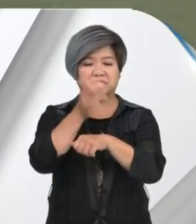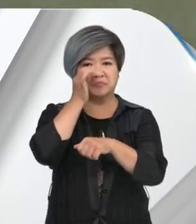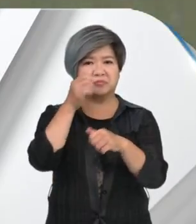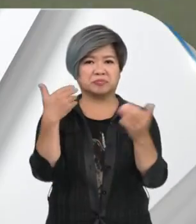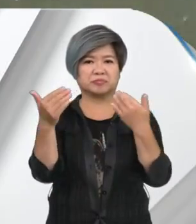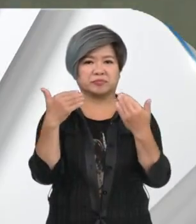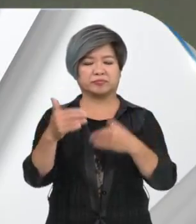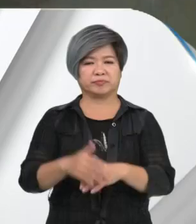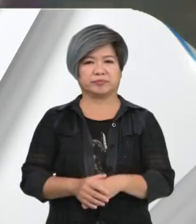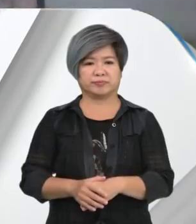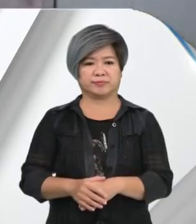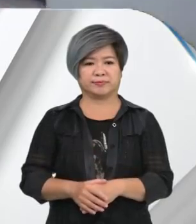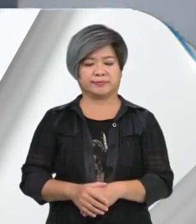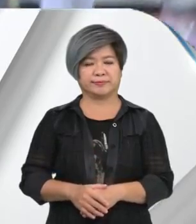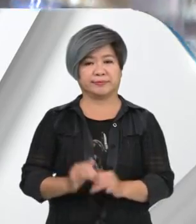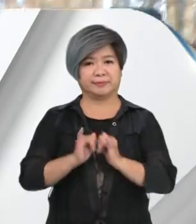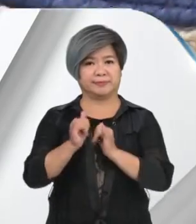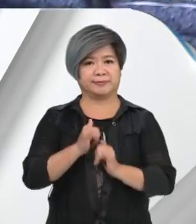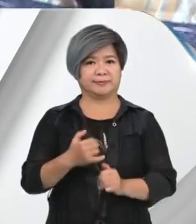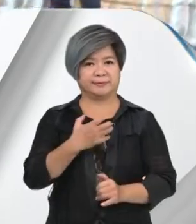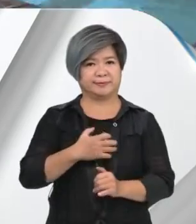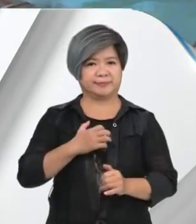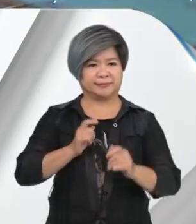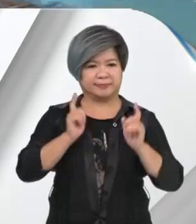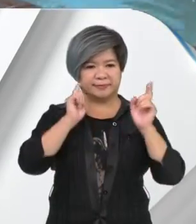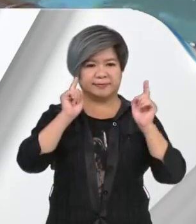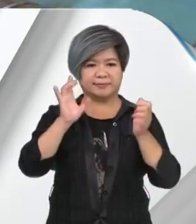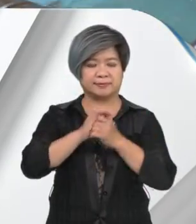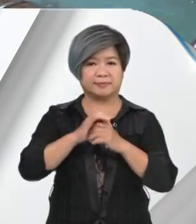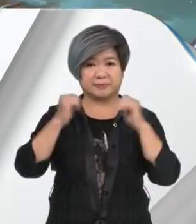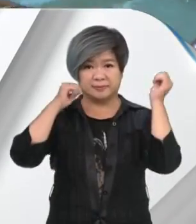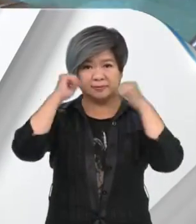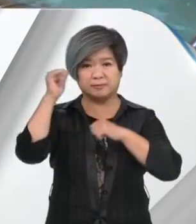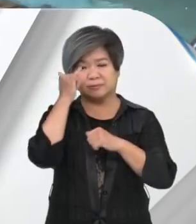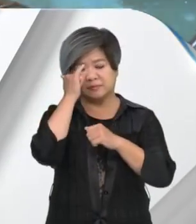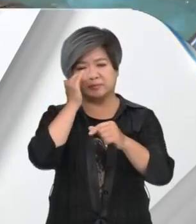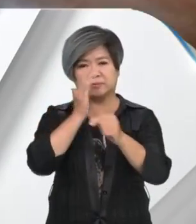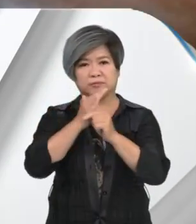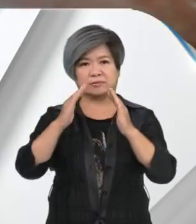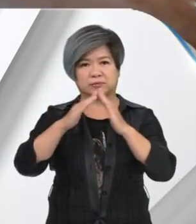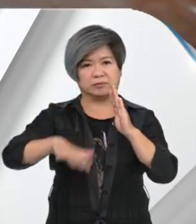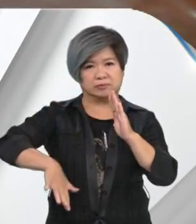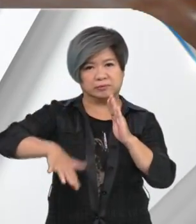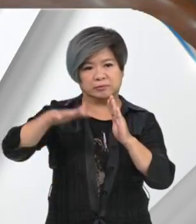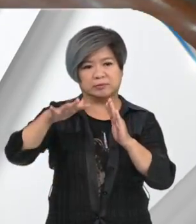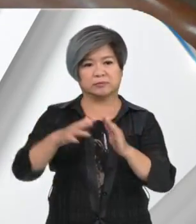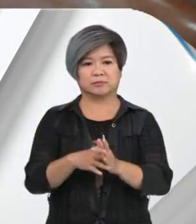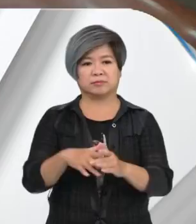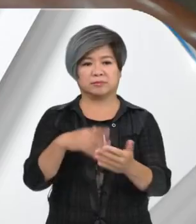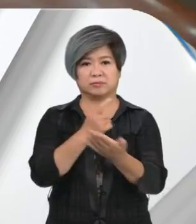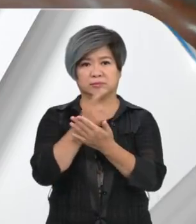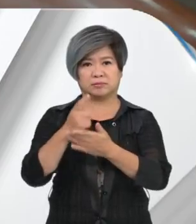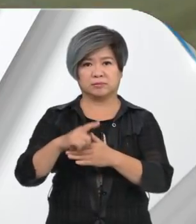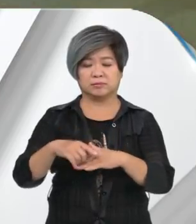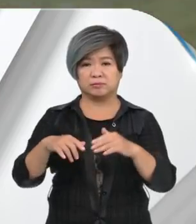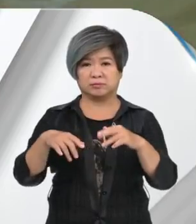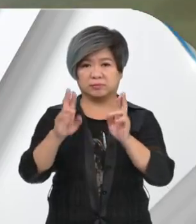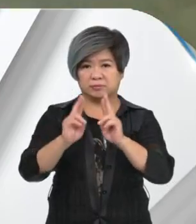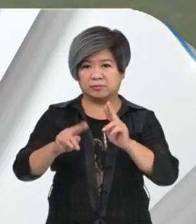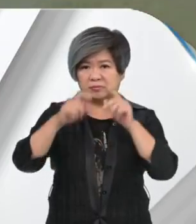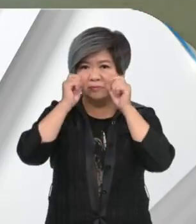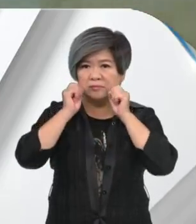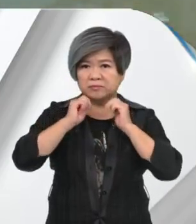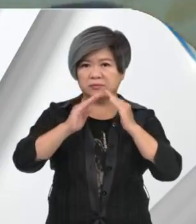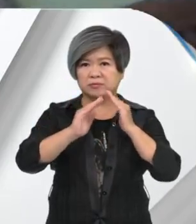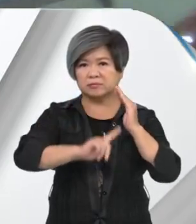今年怪烟上连连，因为打造环台水幕，太水路淹过古业物嘅，使得所有嘅天气同假期都芝麻水地